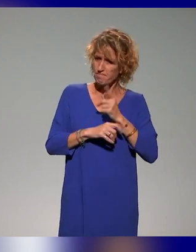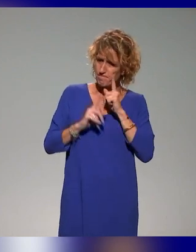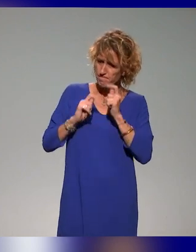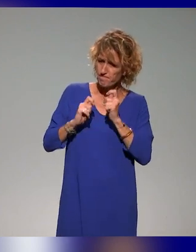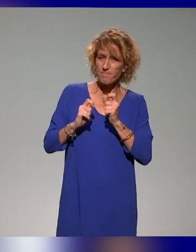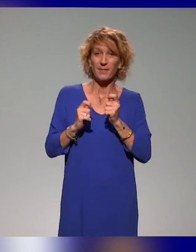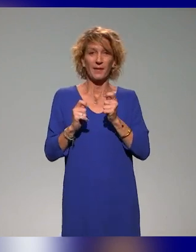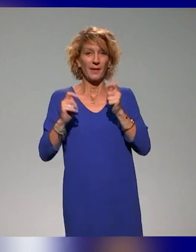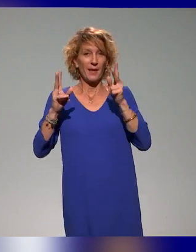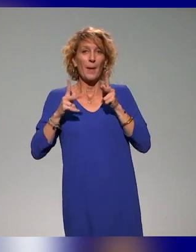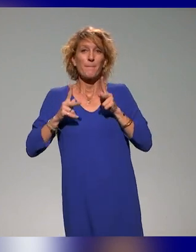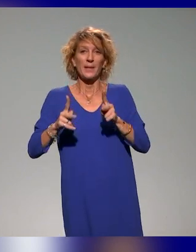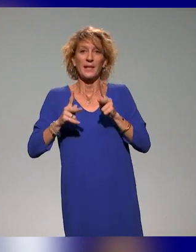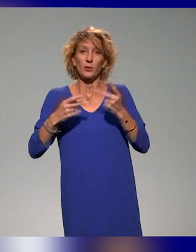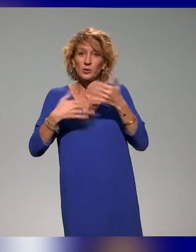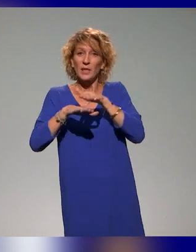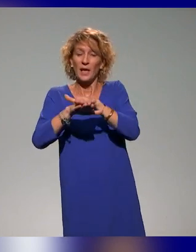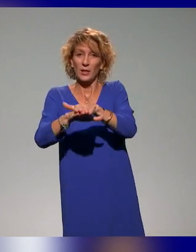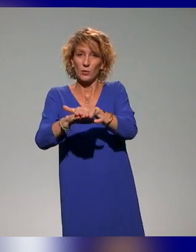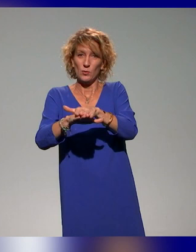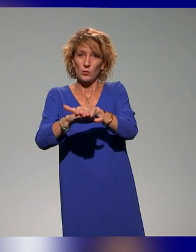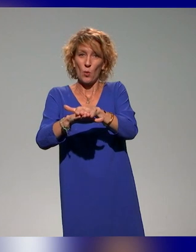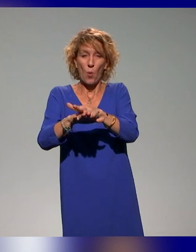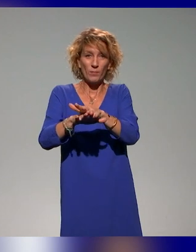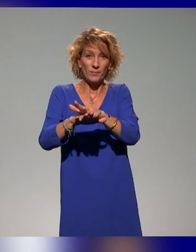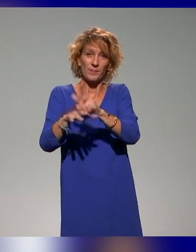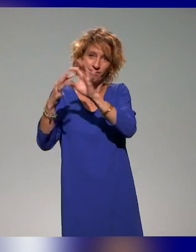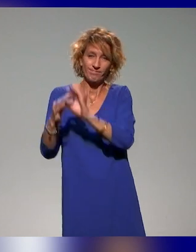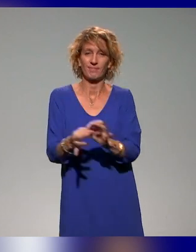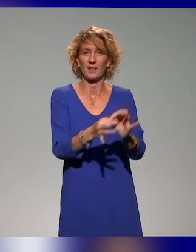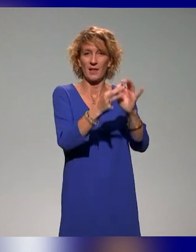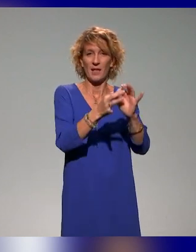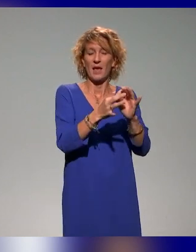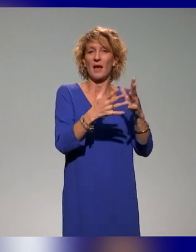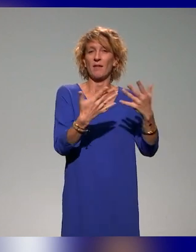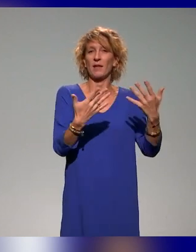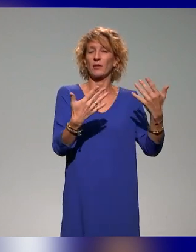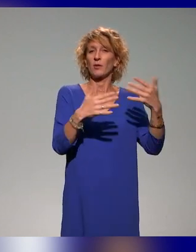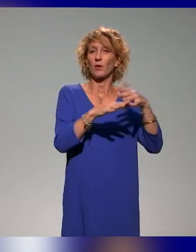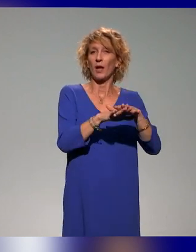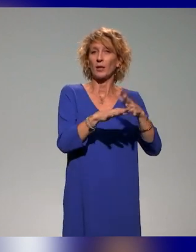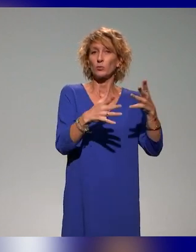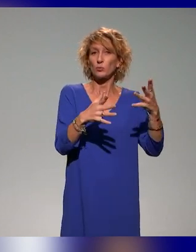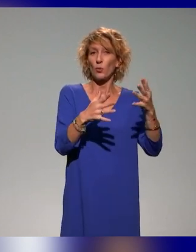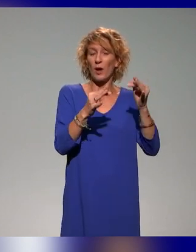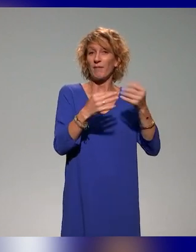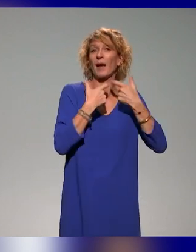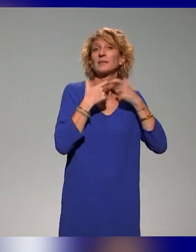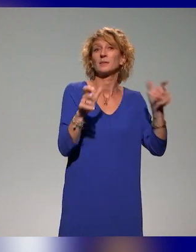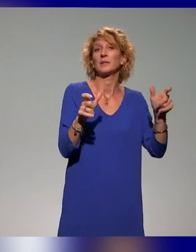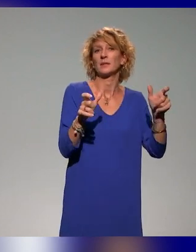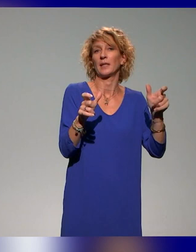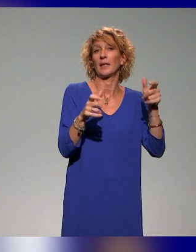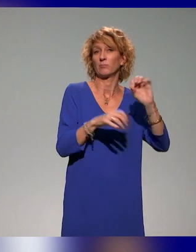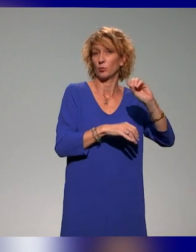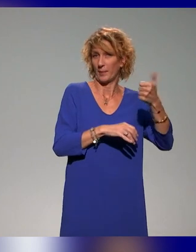Pas de pédagogie inclusive, pas d'inclusion sans accessibilité. Donc pour parler de pédagogie inclusive, pour moi, il faut avoir des notions déjà d'accessibilité et